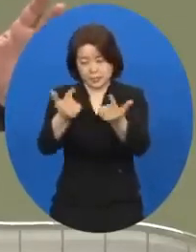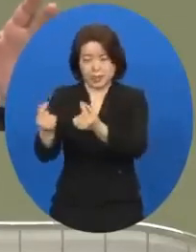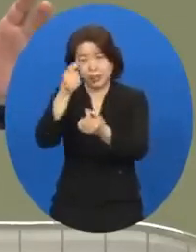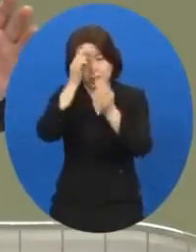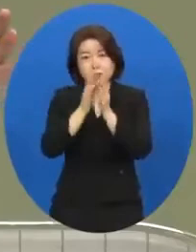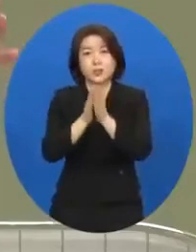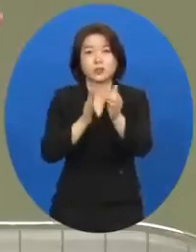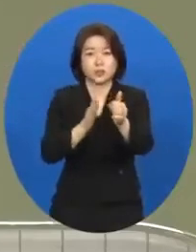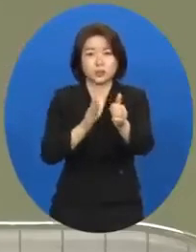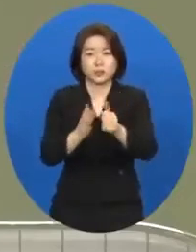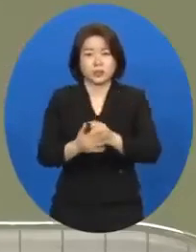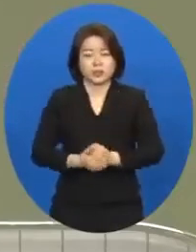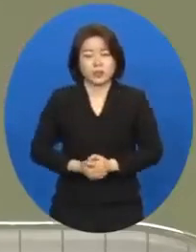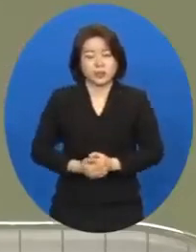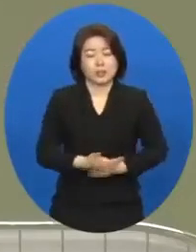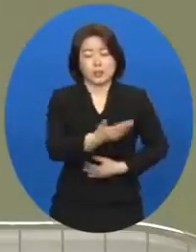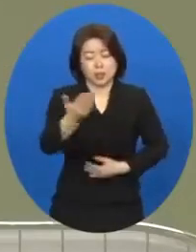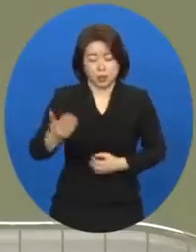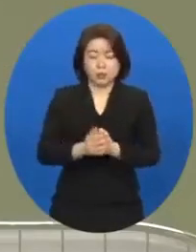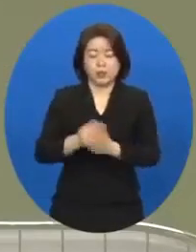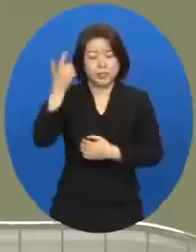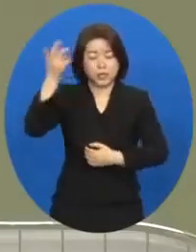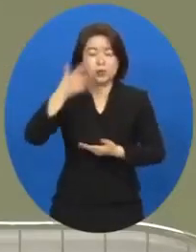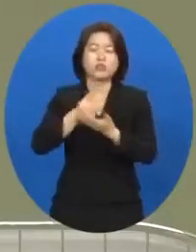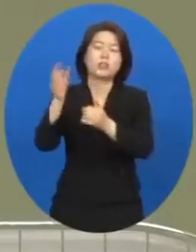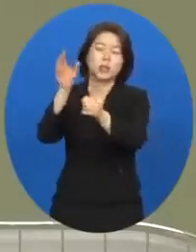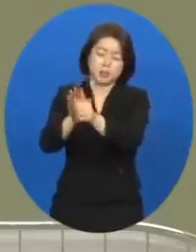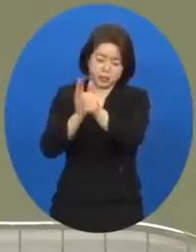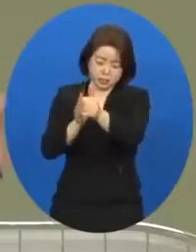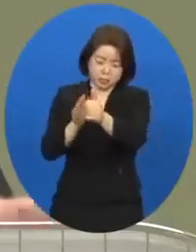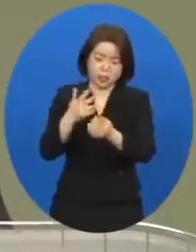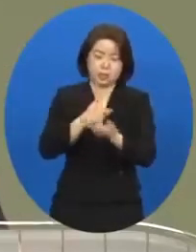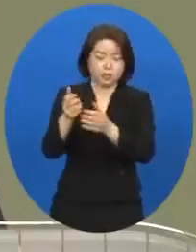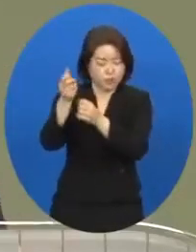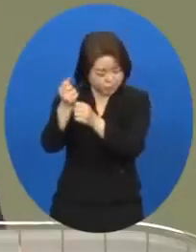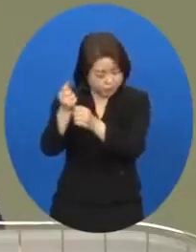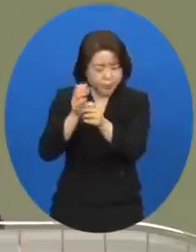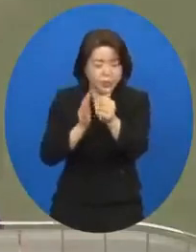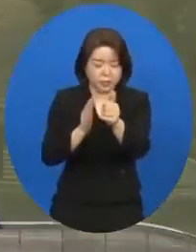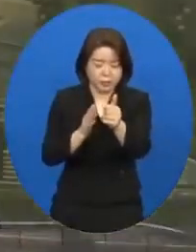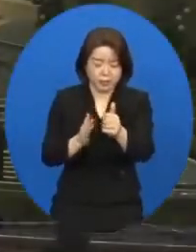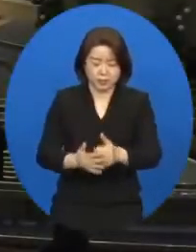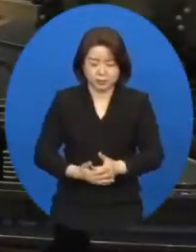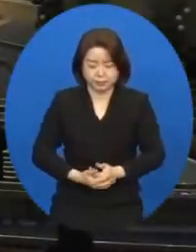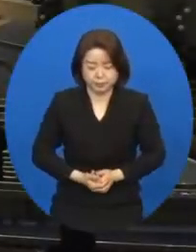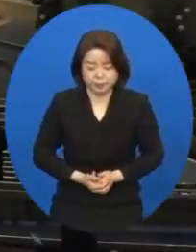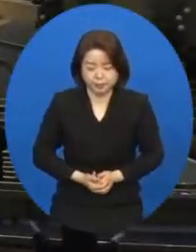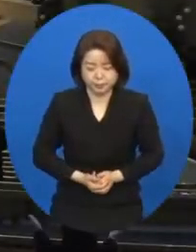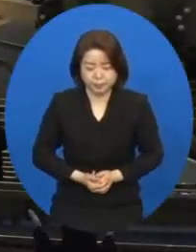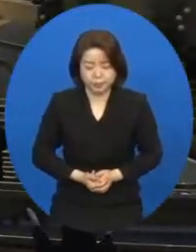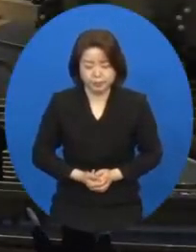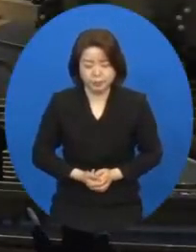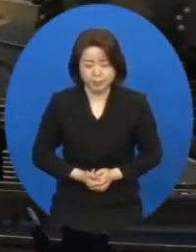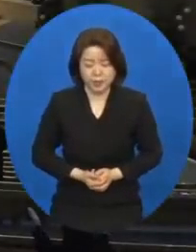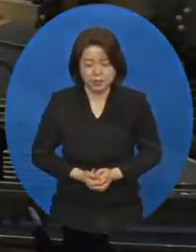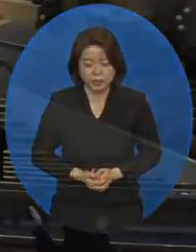기도하겠습니다. 여러분의 영혼을 주님께 맡기시기 바랍니다. 주님께 의탁하십시오. 은혜와 사랑이 많으신 하나님,